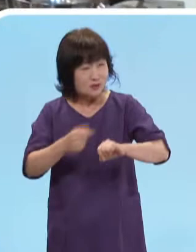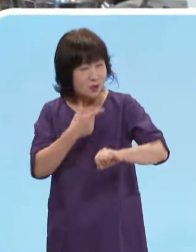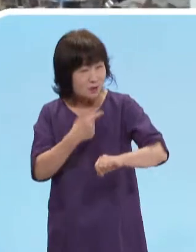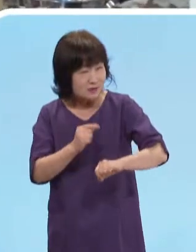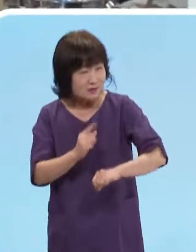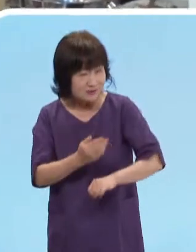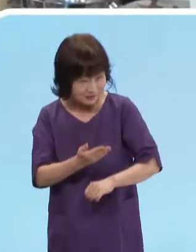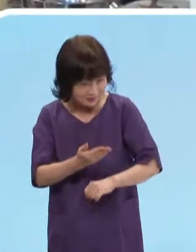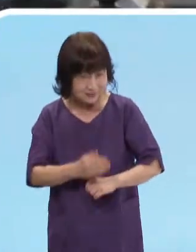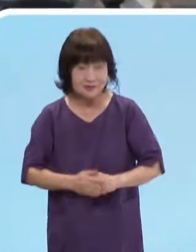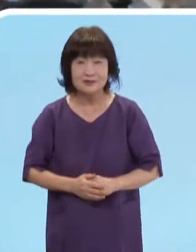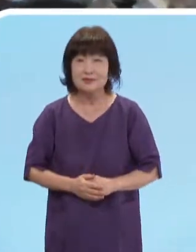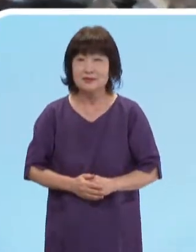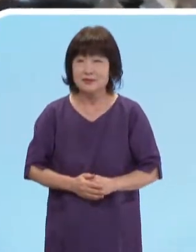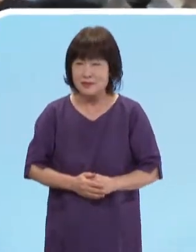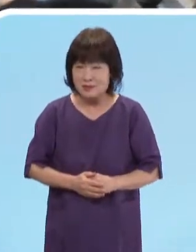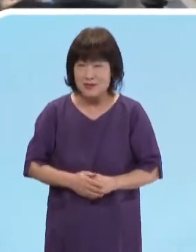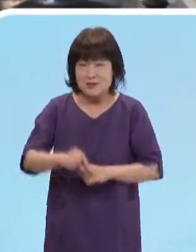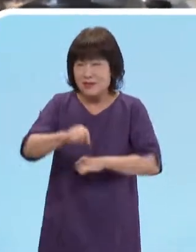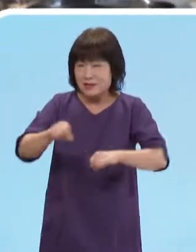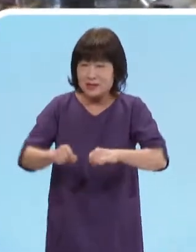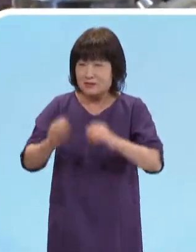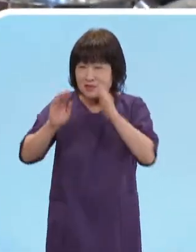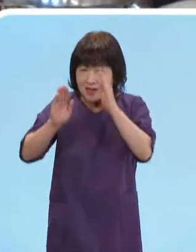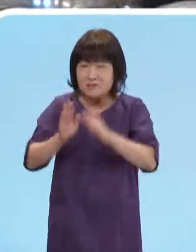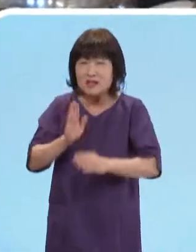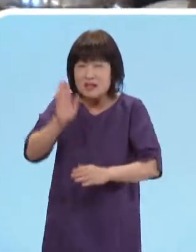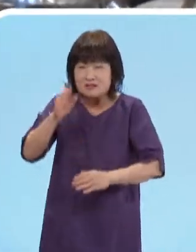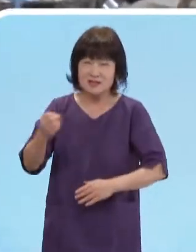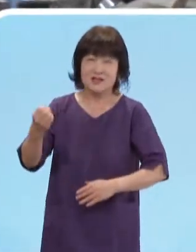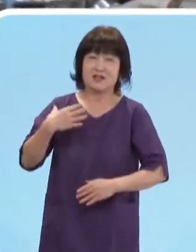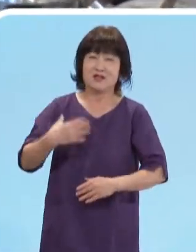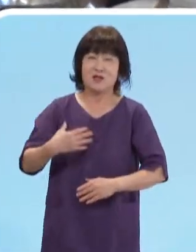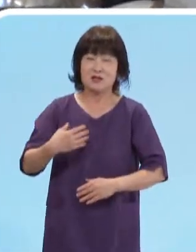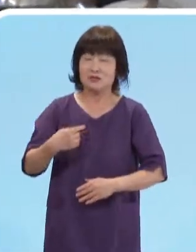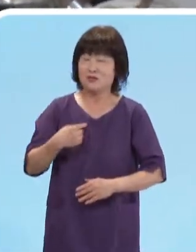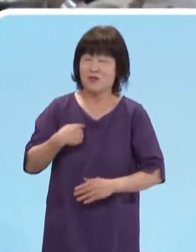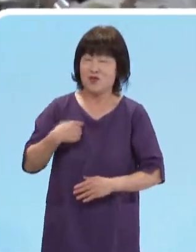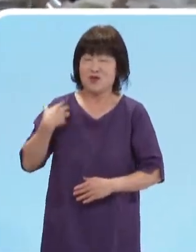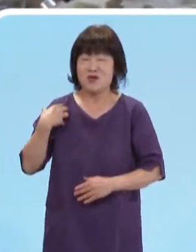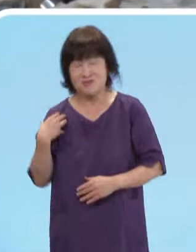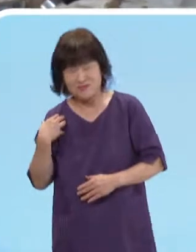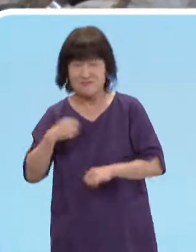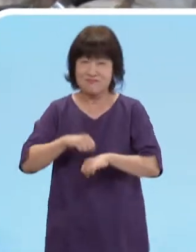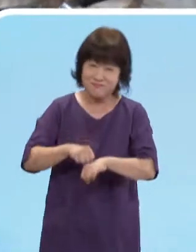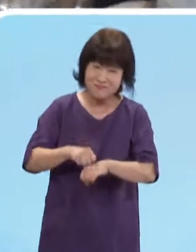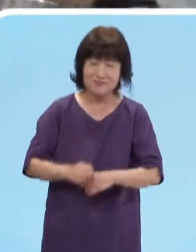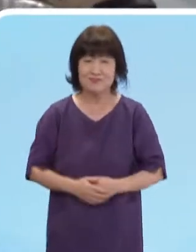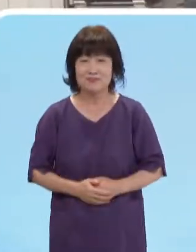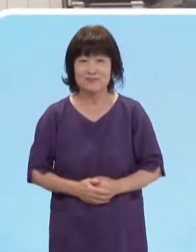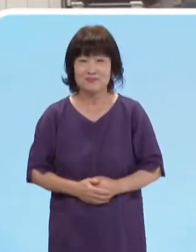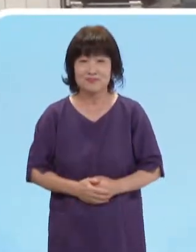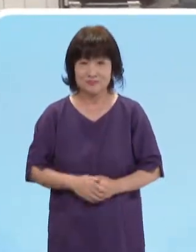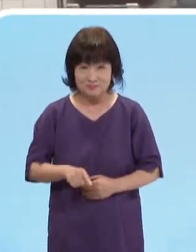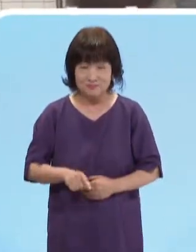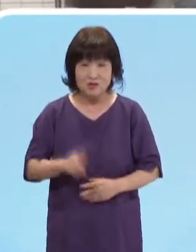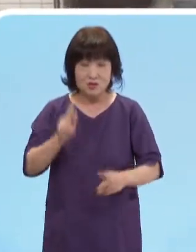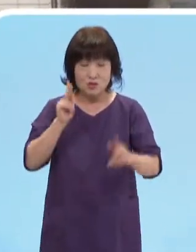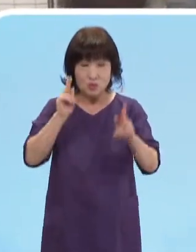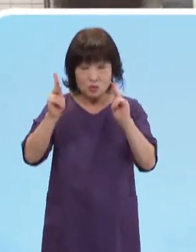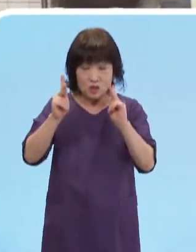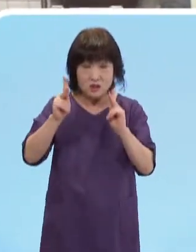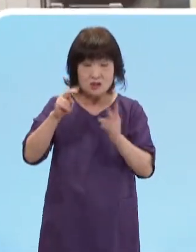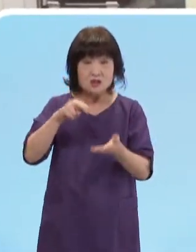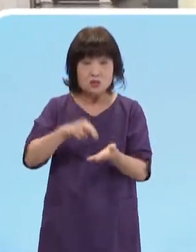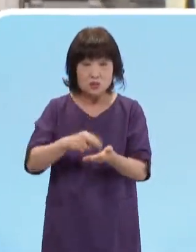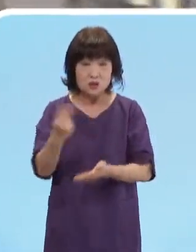うしてほしいなってとこないんですか？ 結構ね、頑張ってくださいって言われるんですよ。 あ、逆に きついです。 この会社にとってど